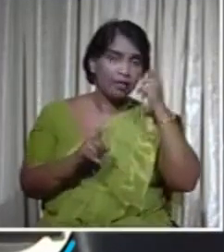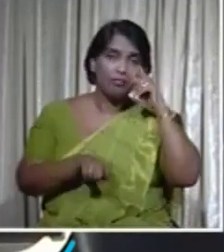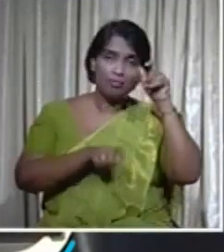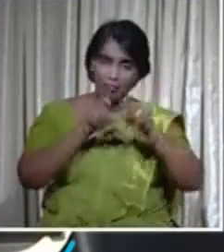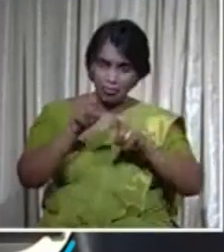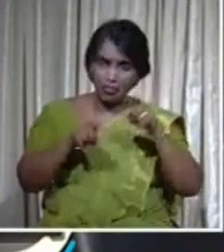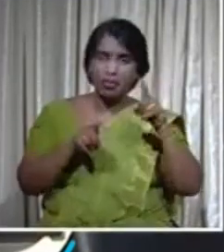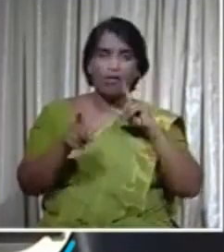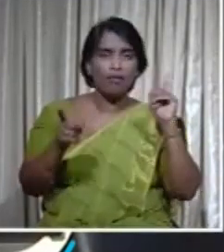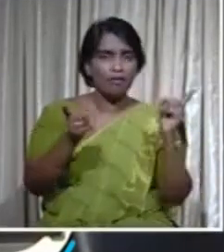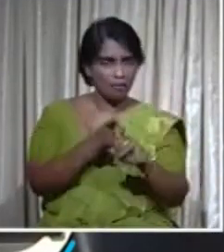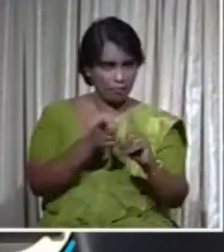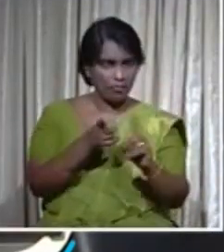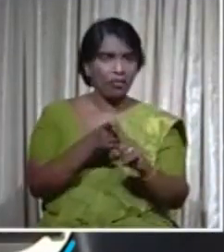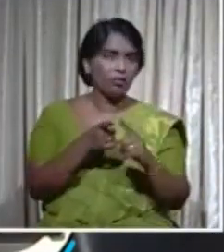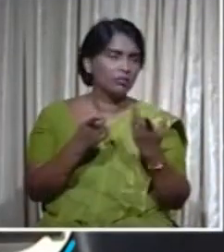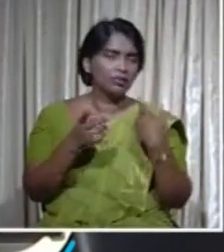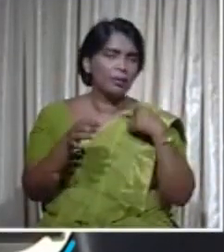ஒரு கேள்வியாக இருக்கு.